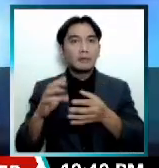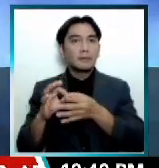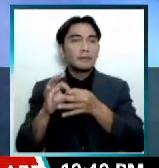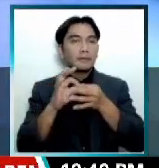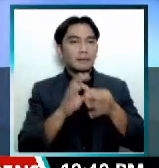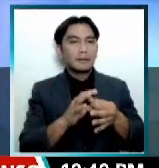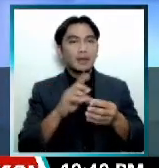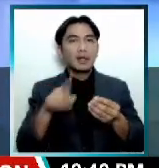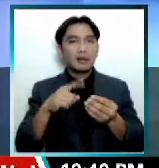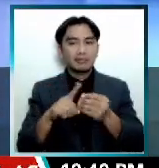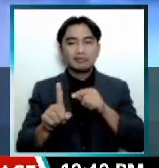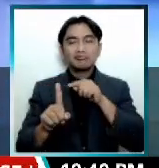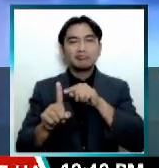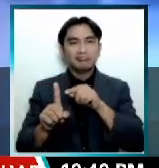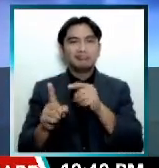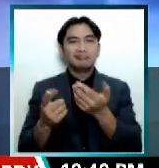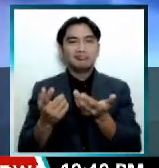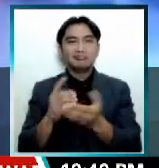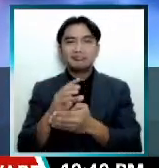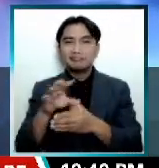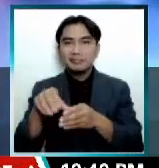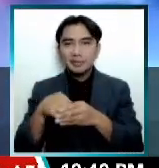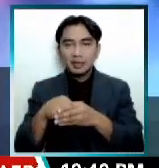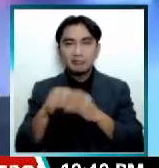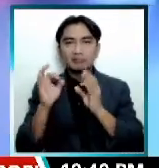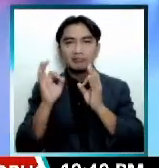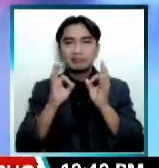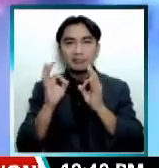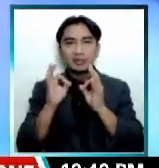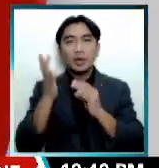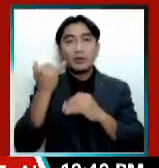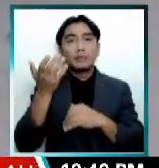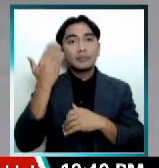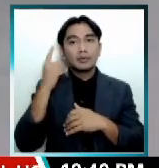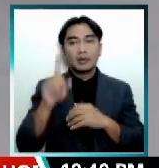droga. Dati na raw kasi siyang nahuli sa May Bus Operation.